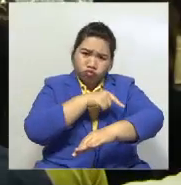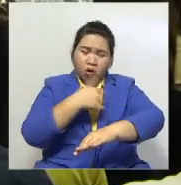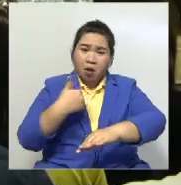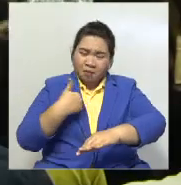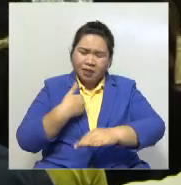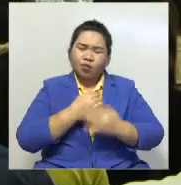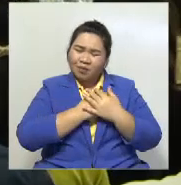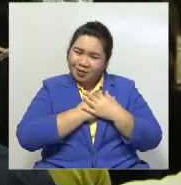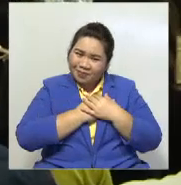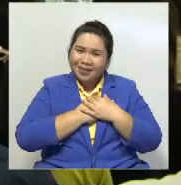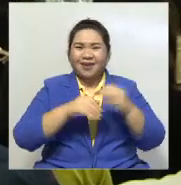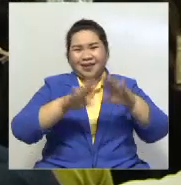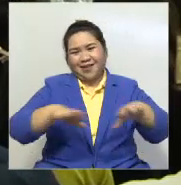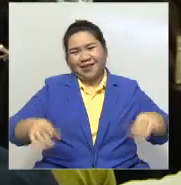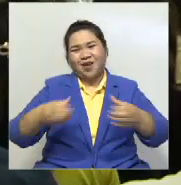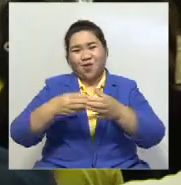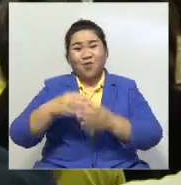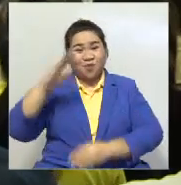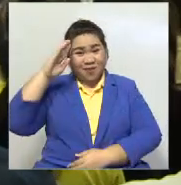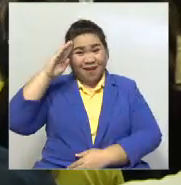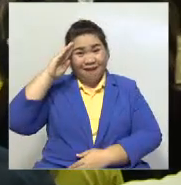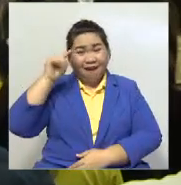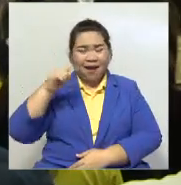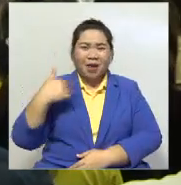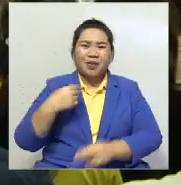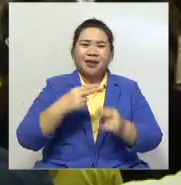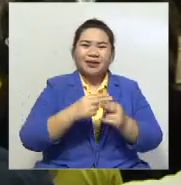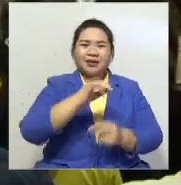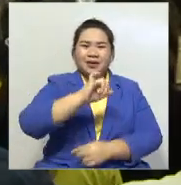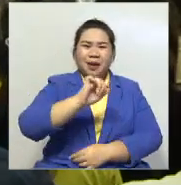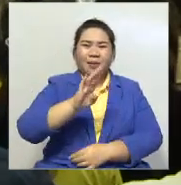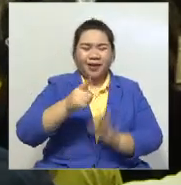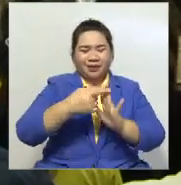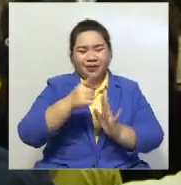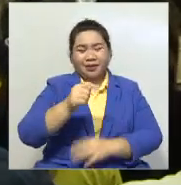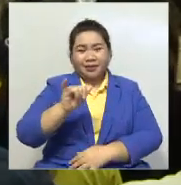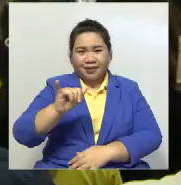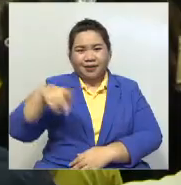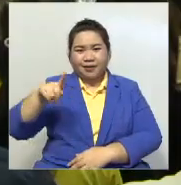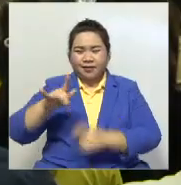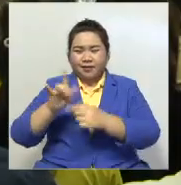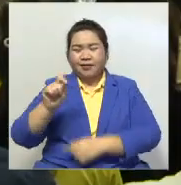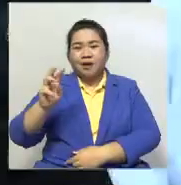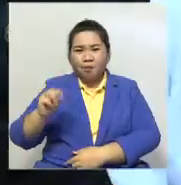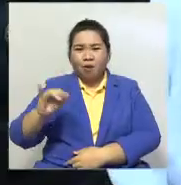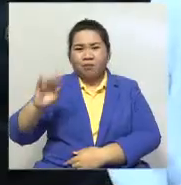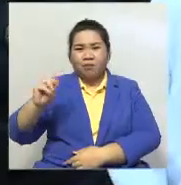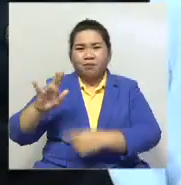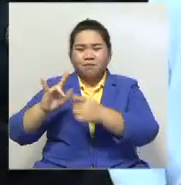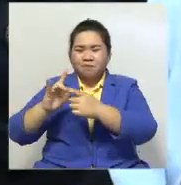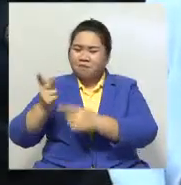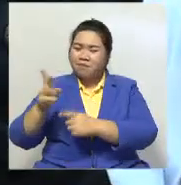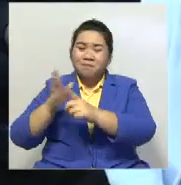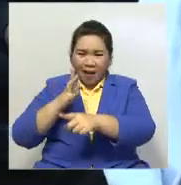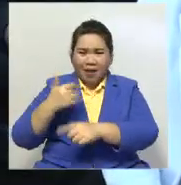จและความผูกพันระหว่างเด็กๆกับพี่ๆหน่วยซีลนะคะทั้งพี่ใบเตยพี่ป้อมแล้วก็พี่ไมค์รวมถึงคุณหมอภาคเองด้วยซึ่งส